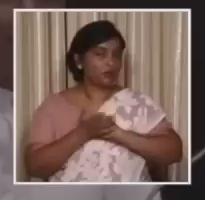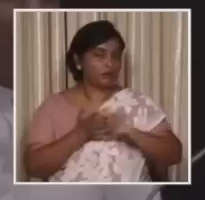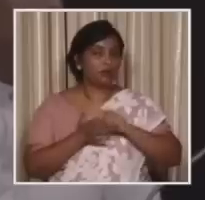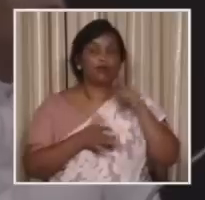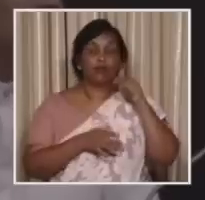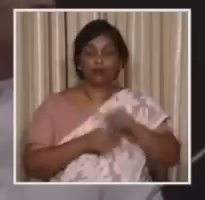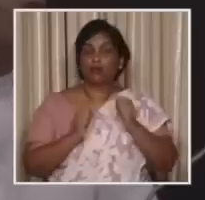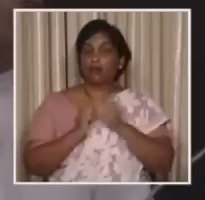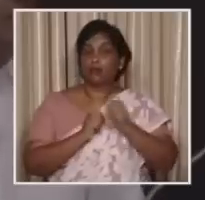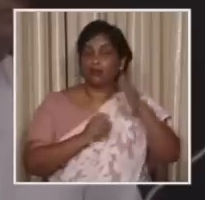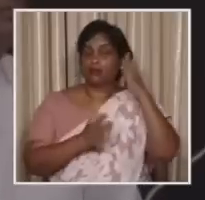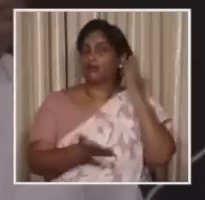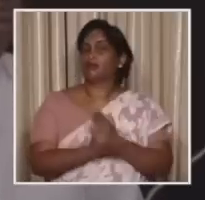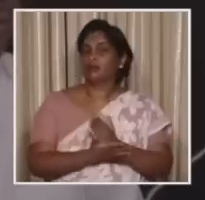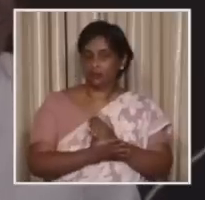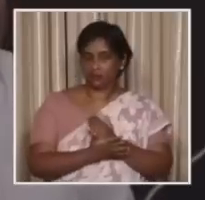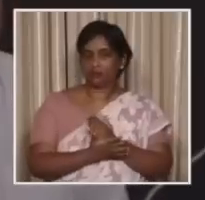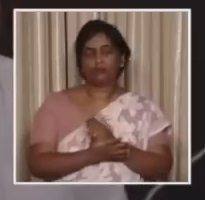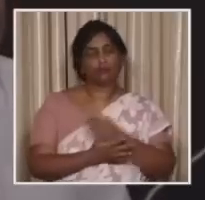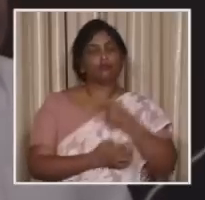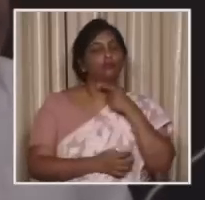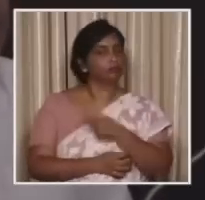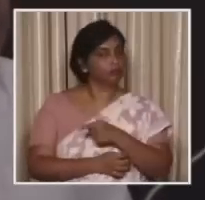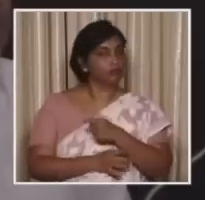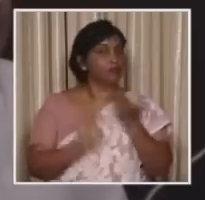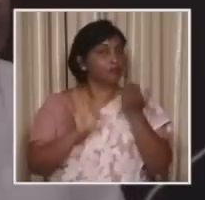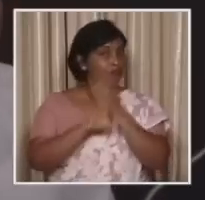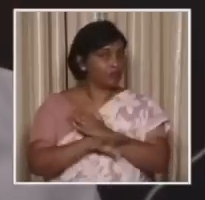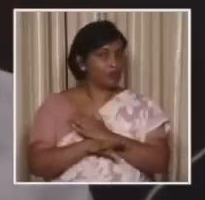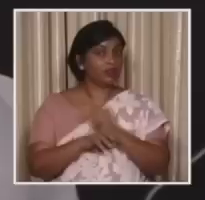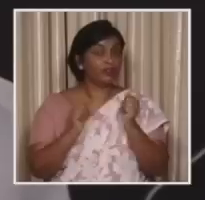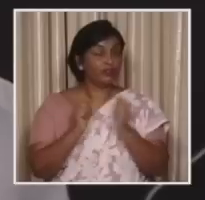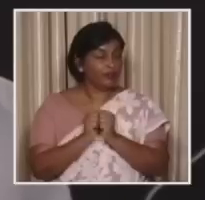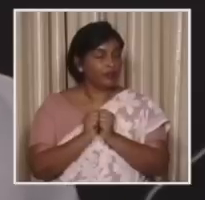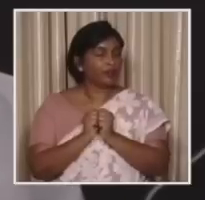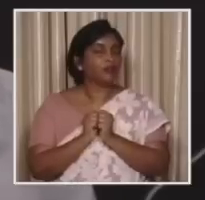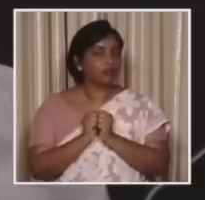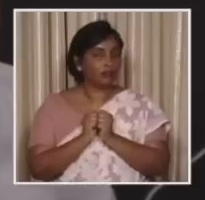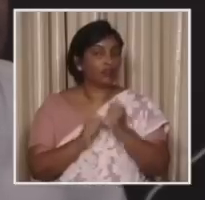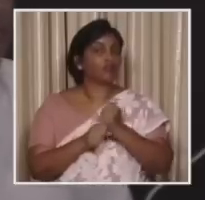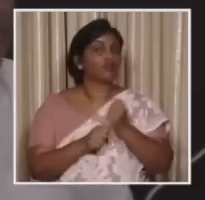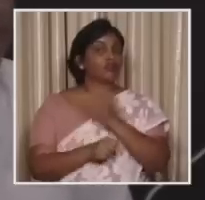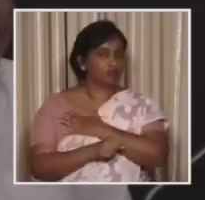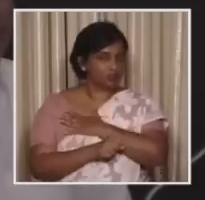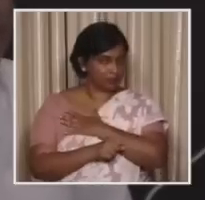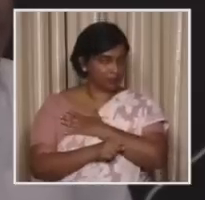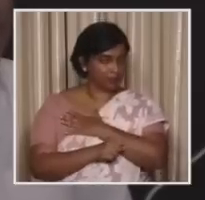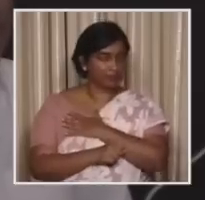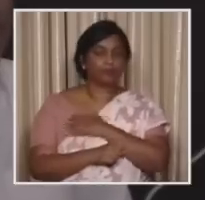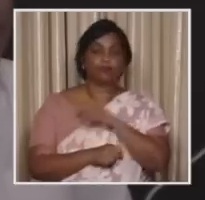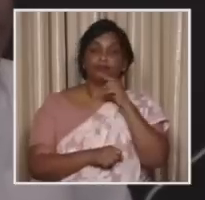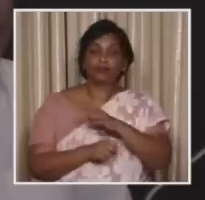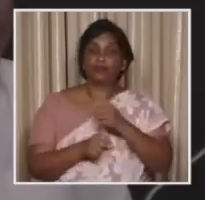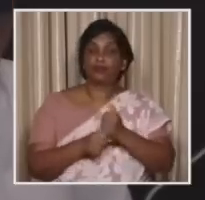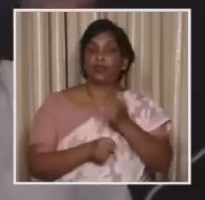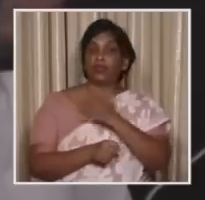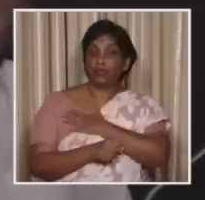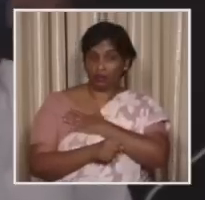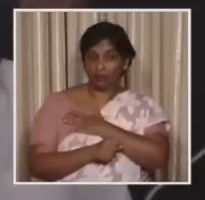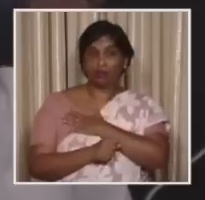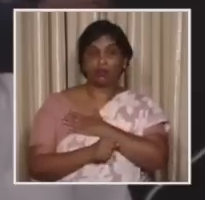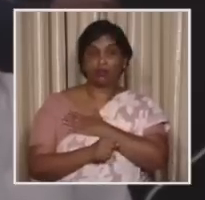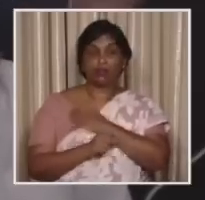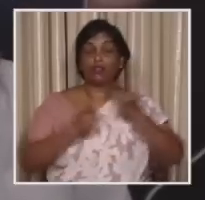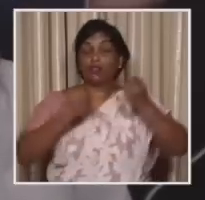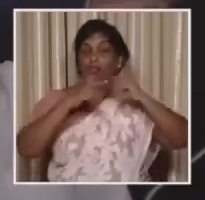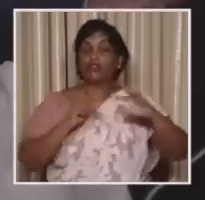ඔවුන් කටයුතු කරපු එක නතර කිරීම සඳහා තමයි එදා වැඩ කරේ ගෝඨාභය රාජපක්ෂ. එතකොට ගෝඨාභය රාජපක්ෂගේ ඊළඟ